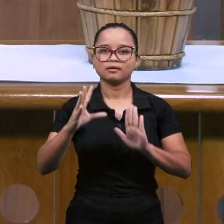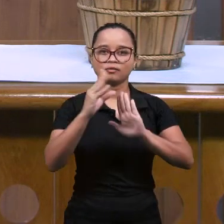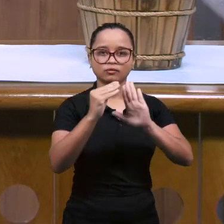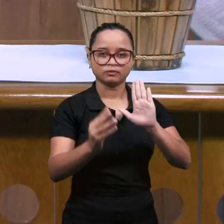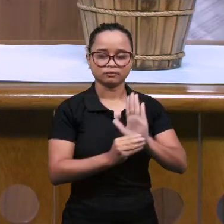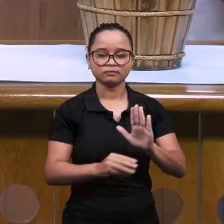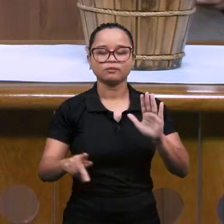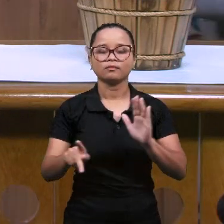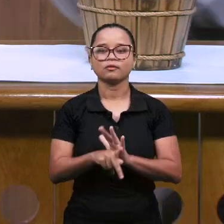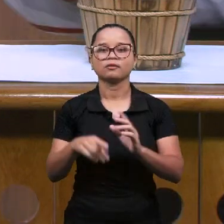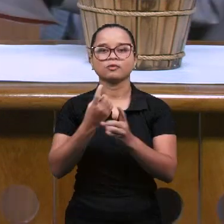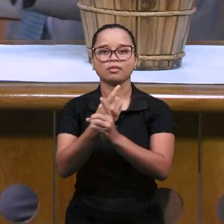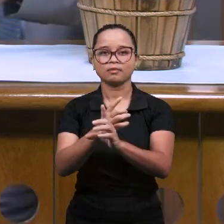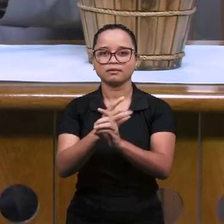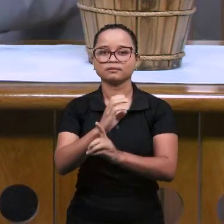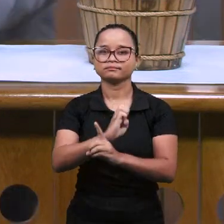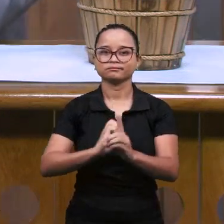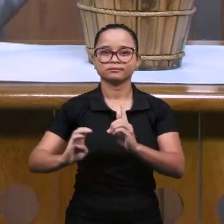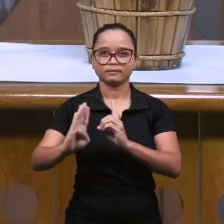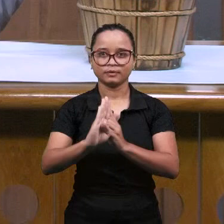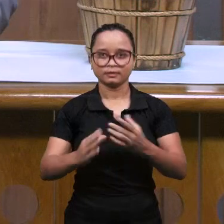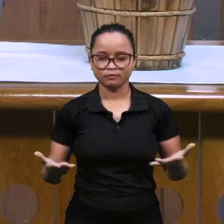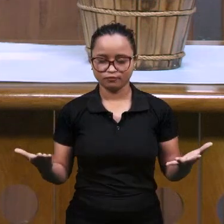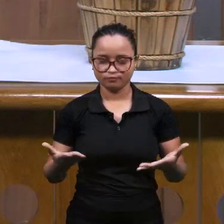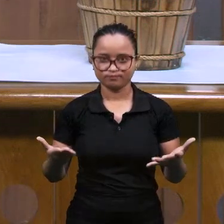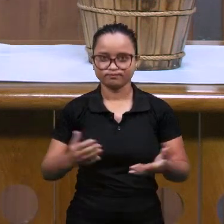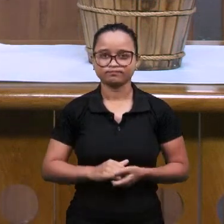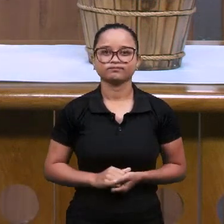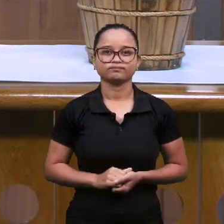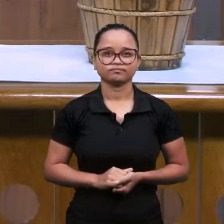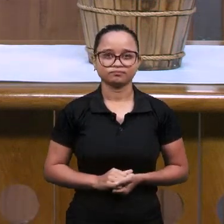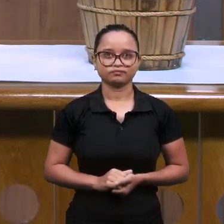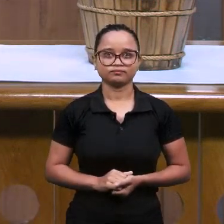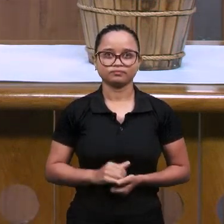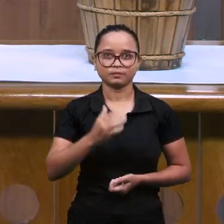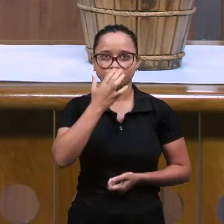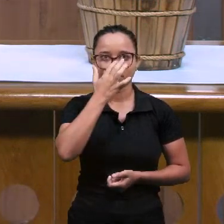témoignage doctrinaire de l'École biblique dominicale d'aujourd'hui.